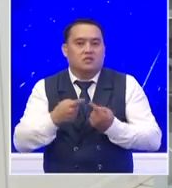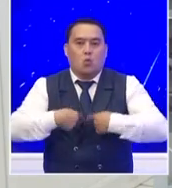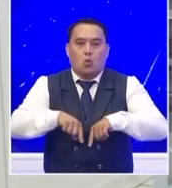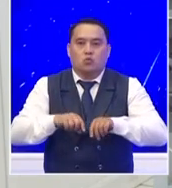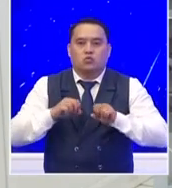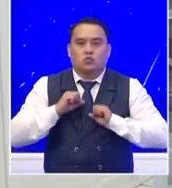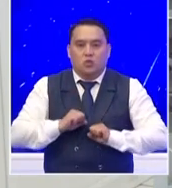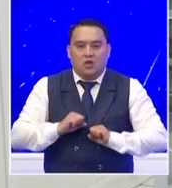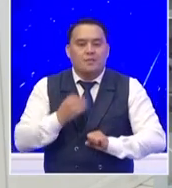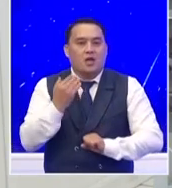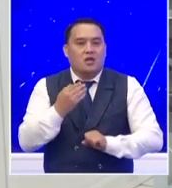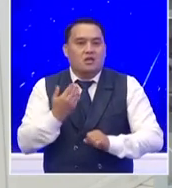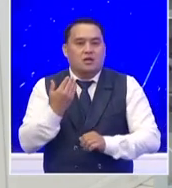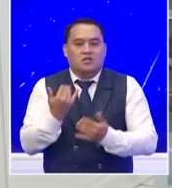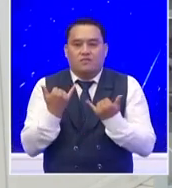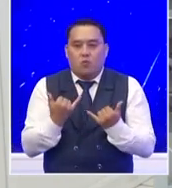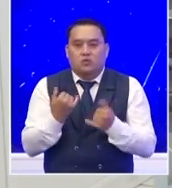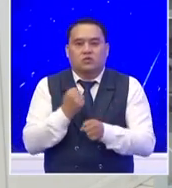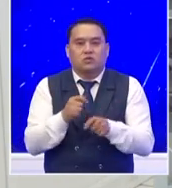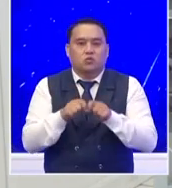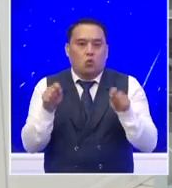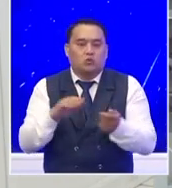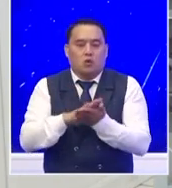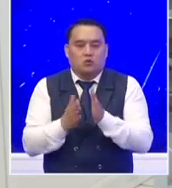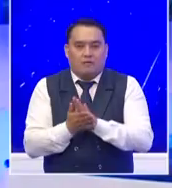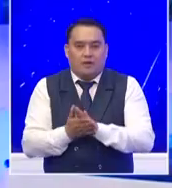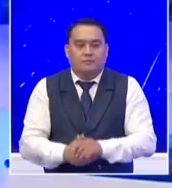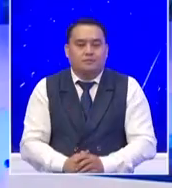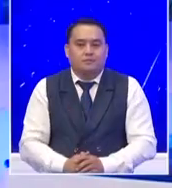и соцзащиты. Благодаря им сегодня для нас созданы все условия.